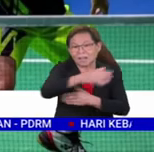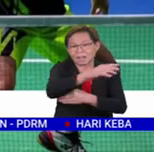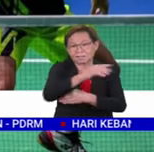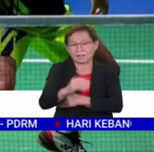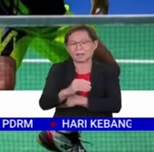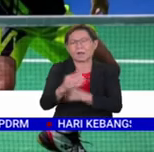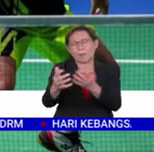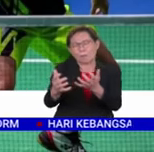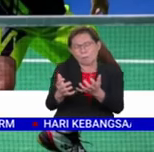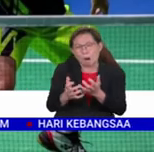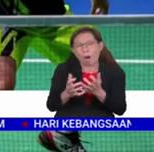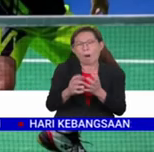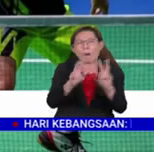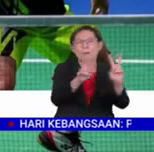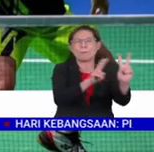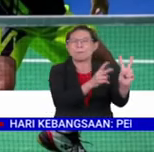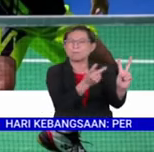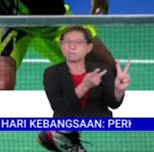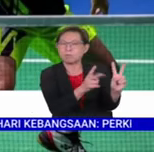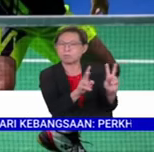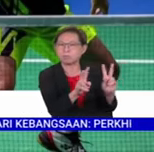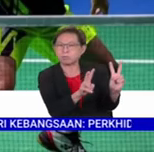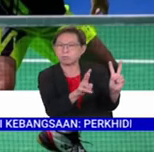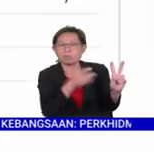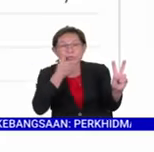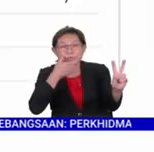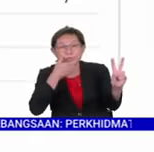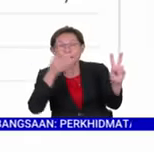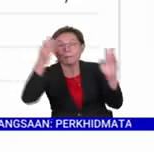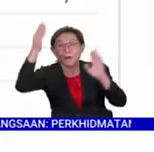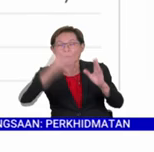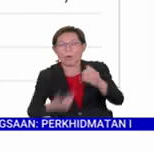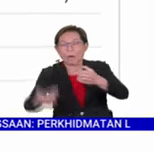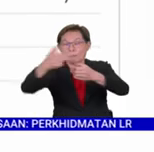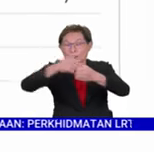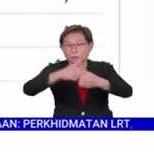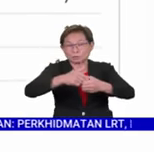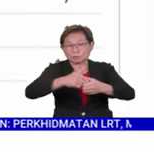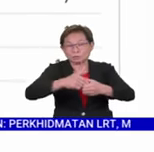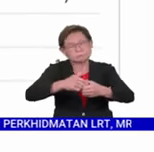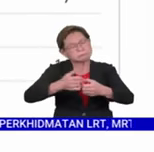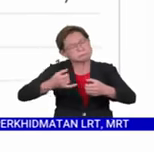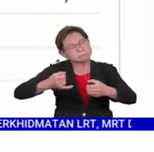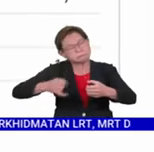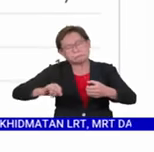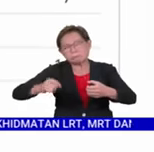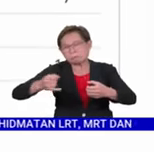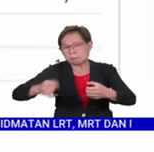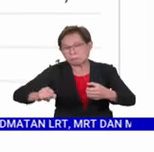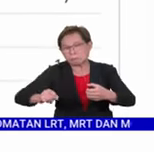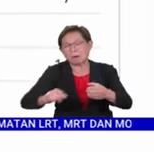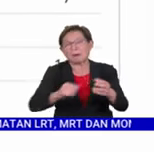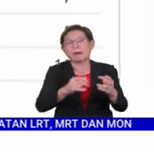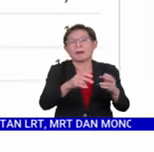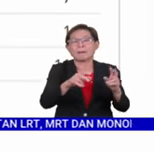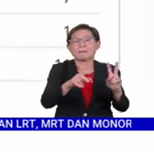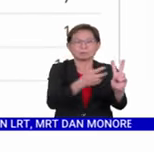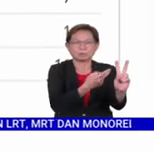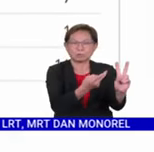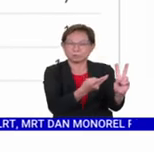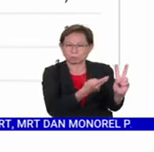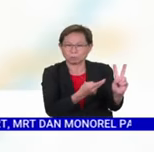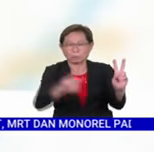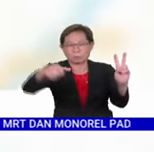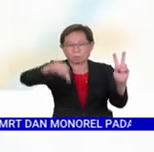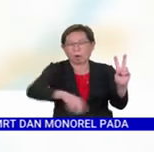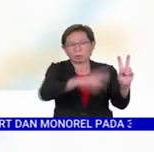Sementara itu, hasrat bergu muda negara Gozi Wei dan Nur Izzuddin untuk mara lebih jauh tidak kesampaian. Pasangan ranking ke-12 dunia itu